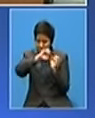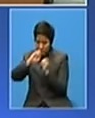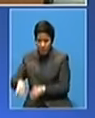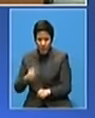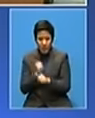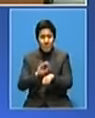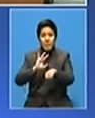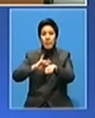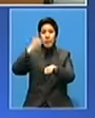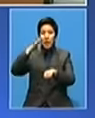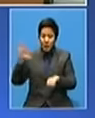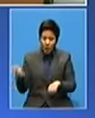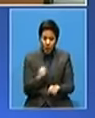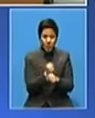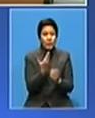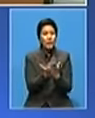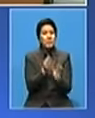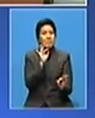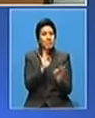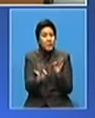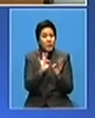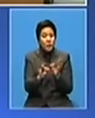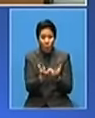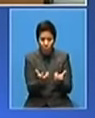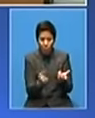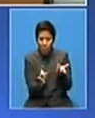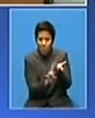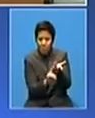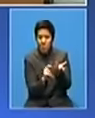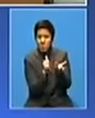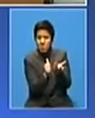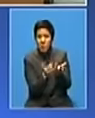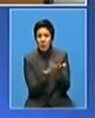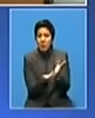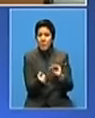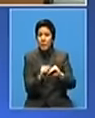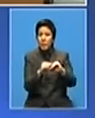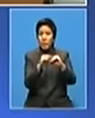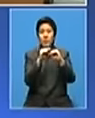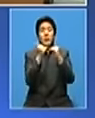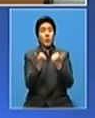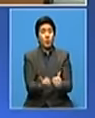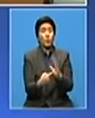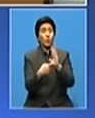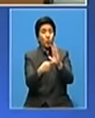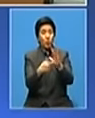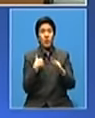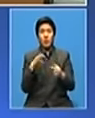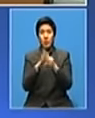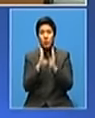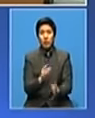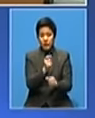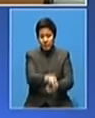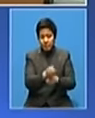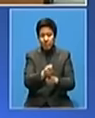ยก็จะช่วยทั้งในเรื่องของการลดต้นทุนเพิ่มมูลค่าสินค้าเกษตรก็มีตัวอย่างหลายพื้นที่นะครับที่ชาวเกษตรกร